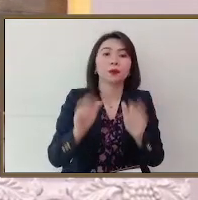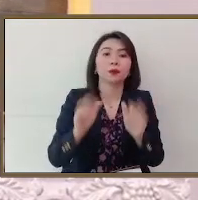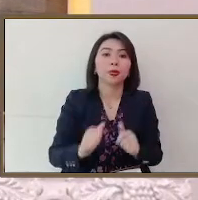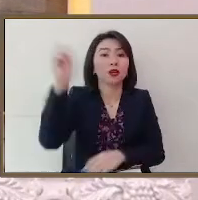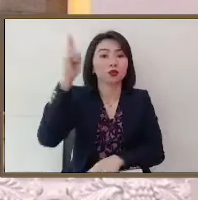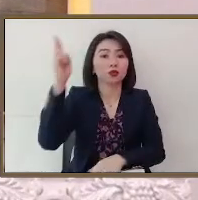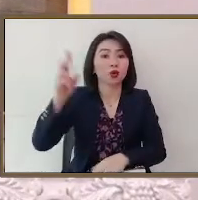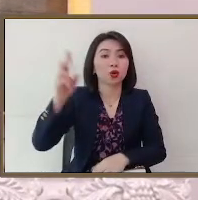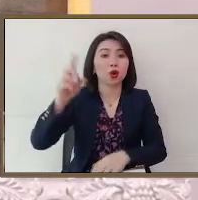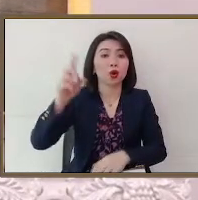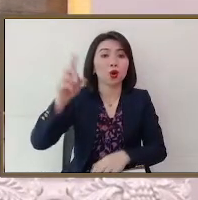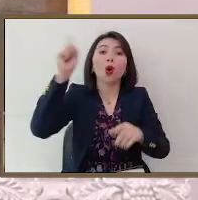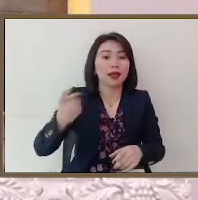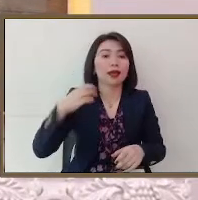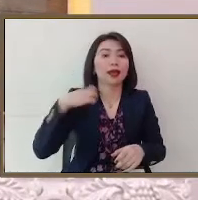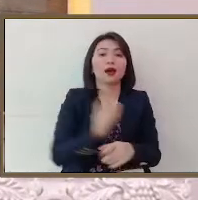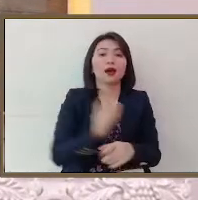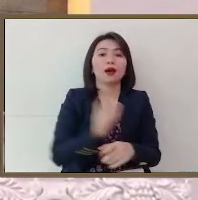Diyos.